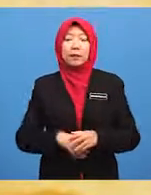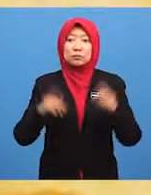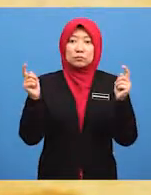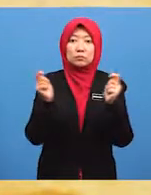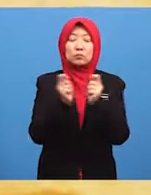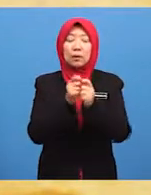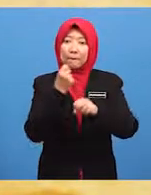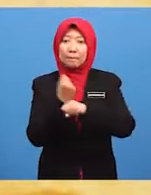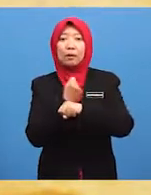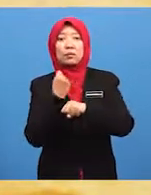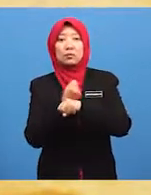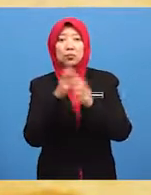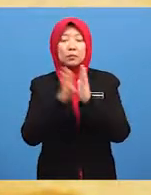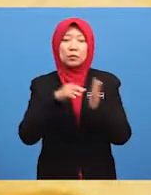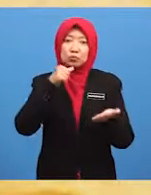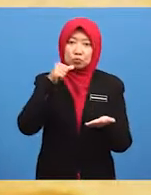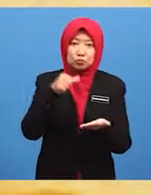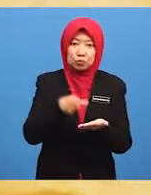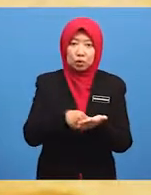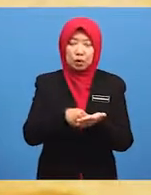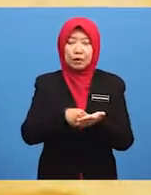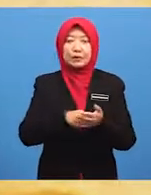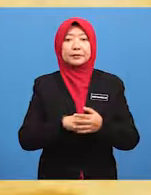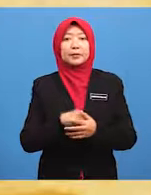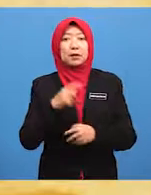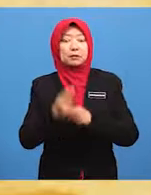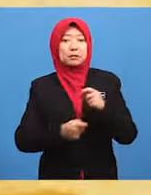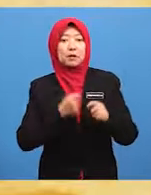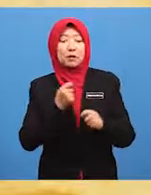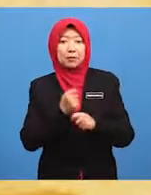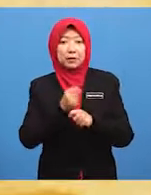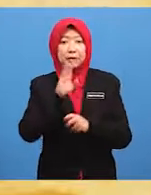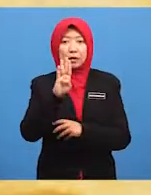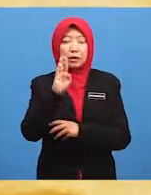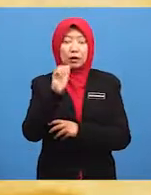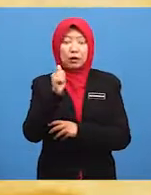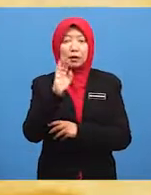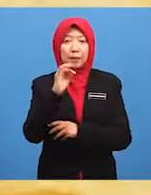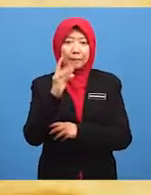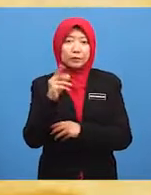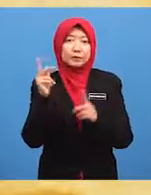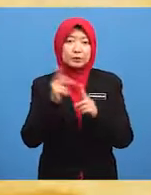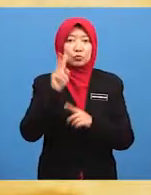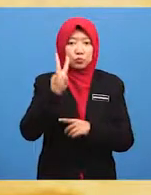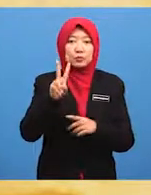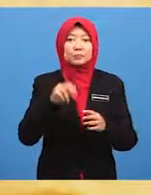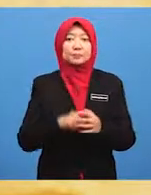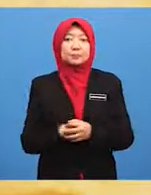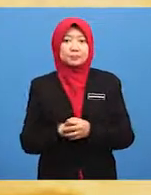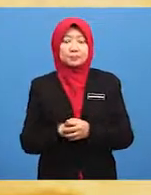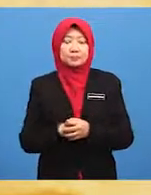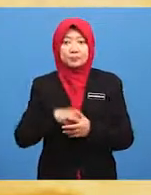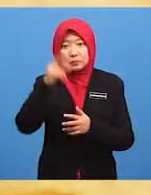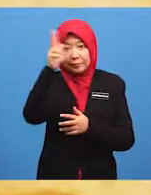penemuan batu-batu bersurat berkerajaan Funan bertarikh abad kedua. Tambahan pula, kerajaan